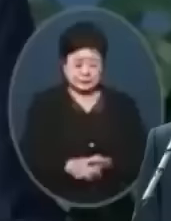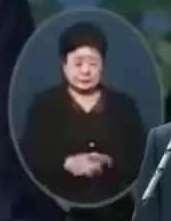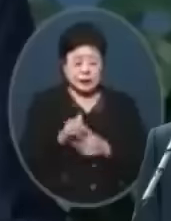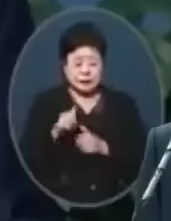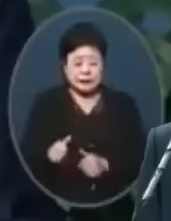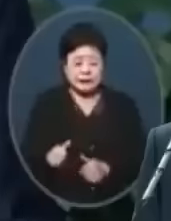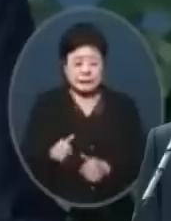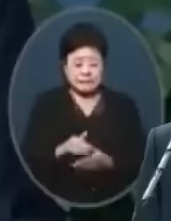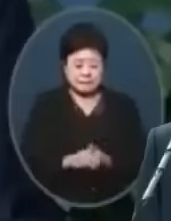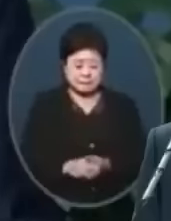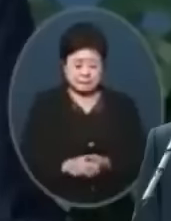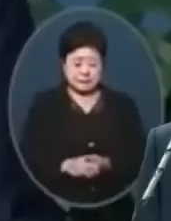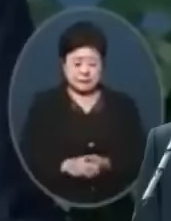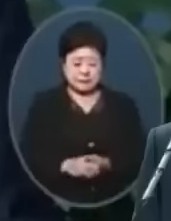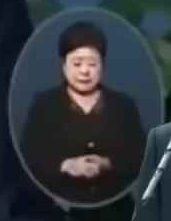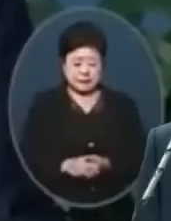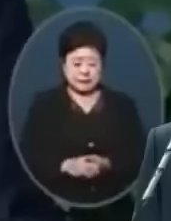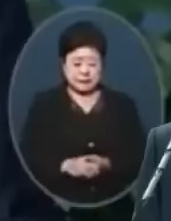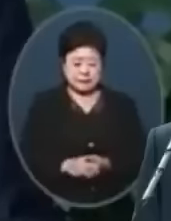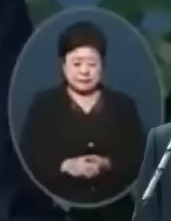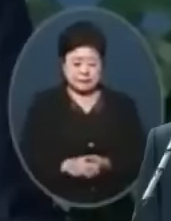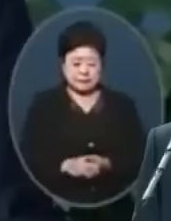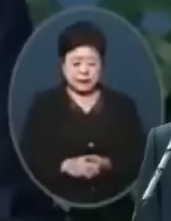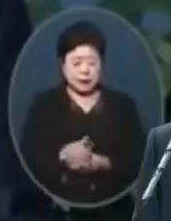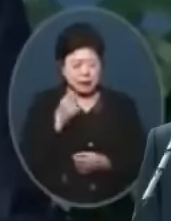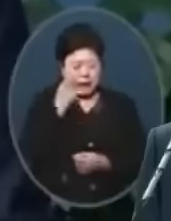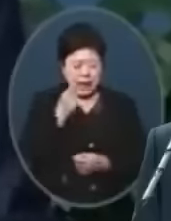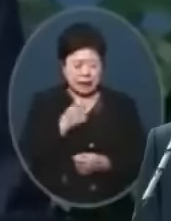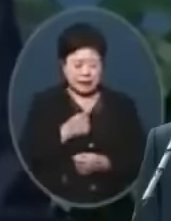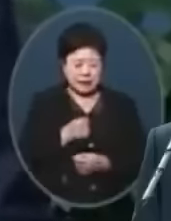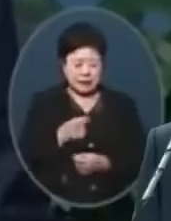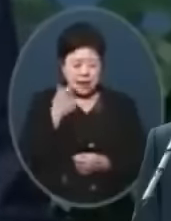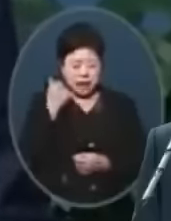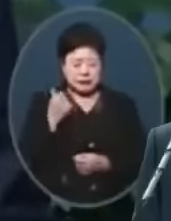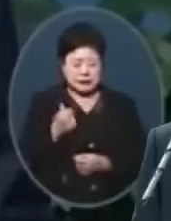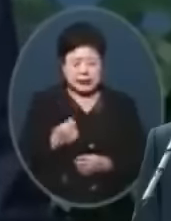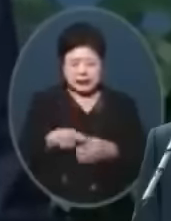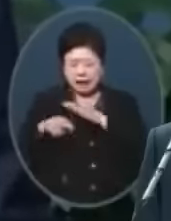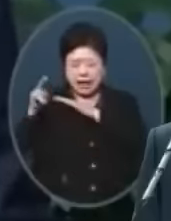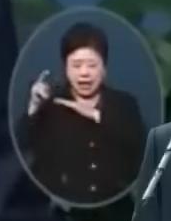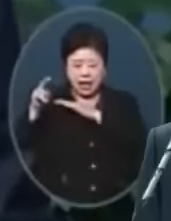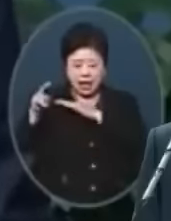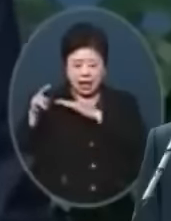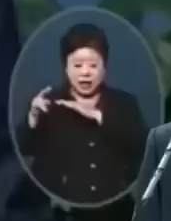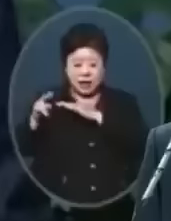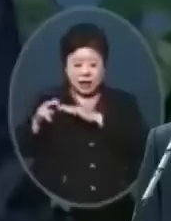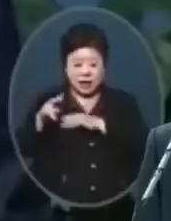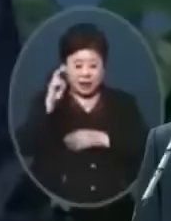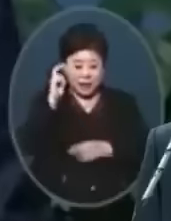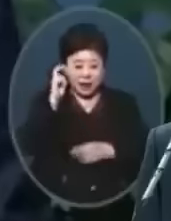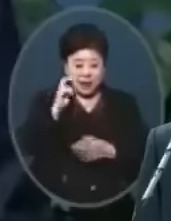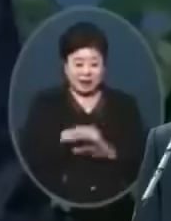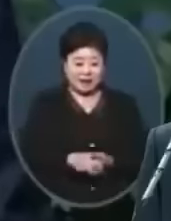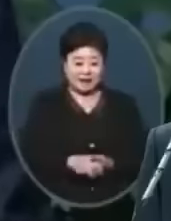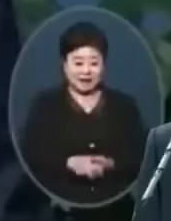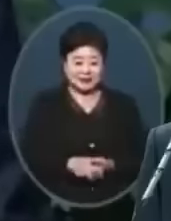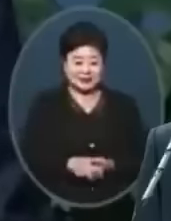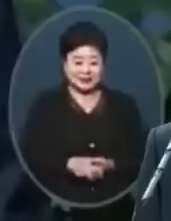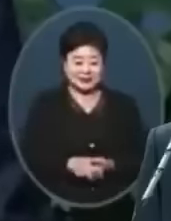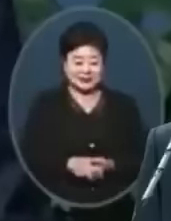따라 일을 할 수가 없습니다. 아버지 굿바이. 그럼 튀어버린 그